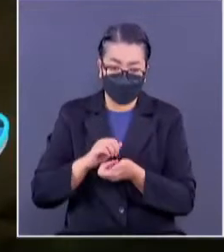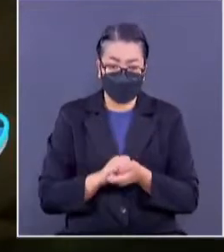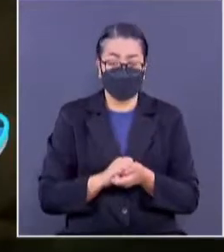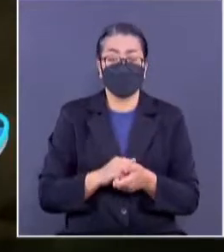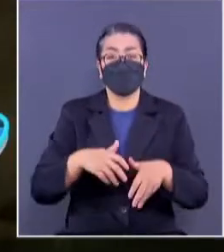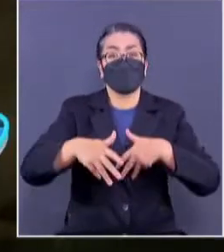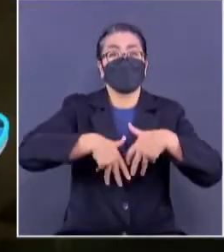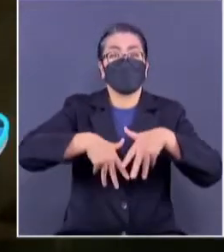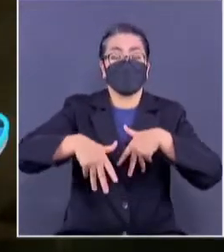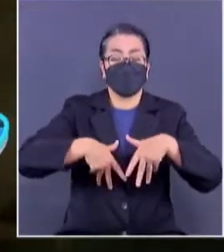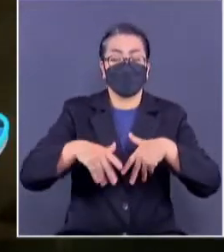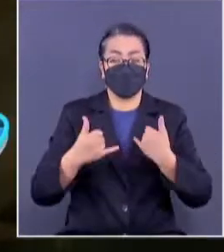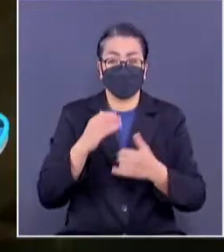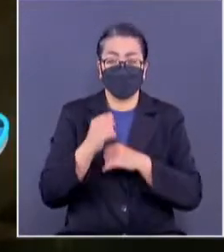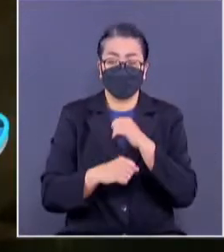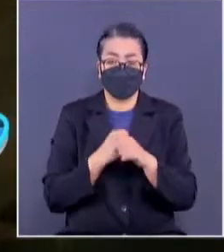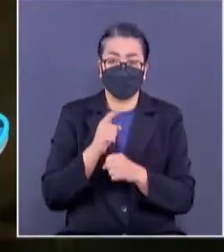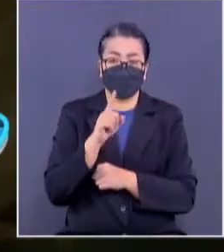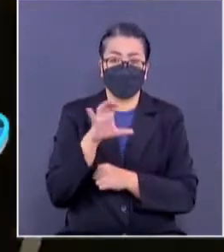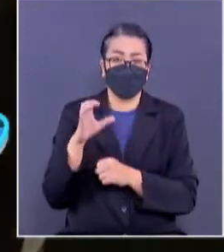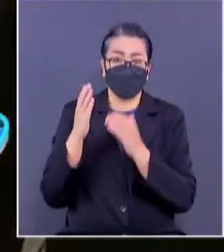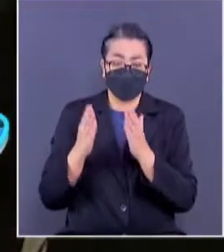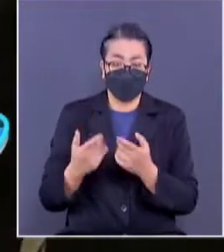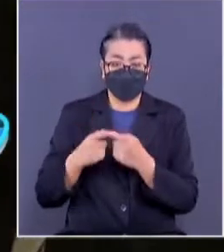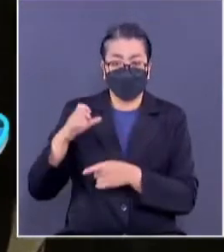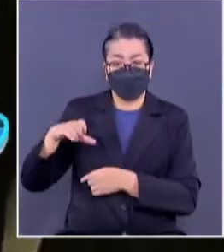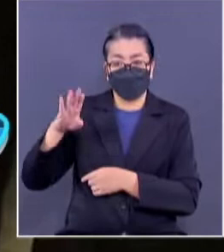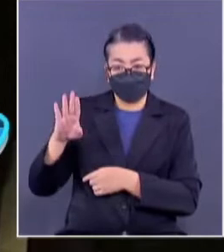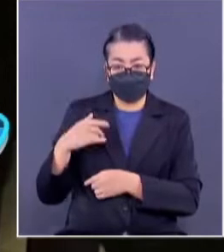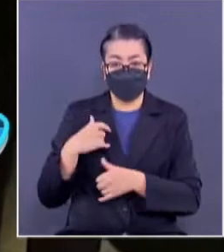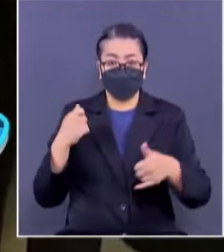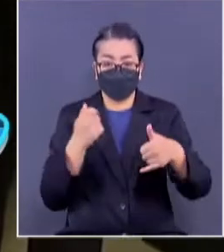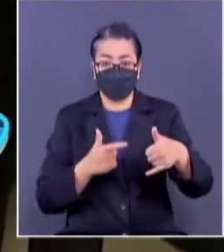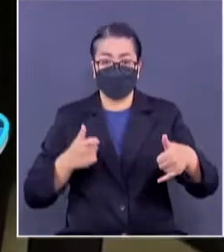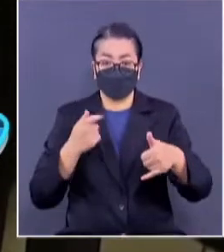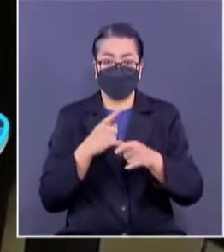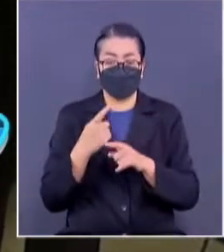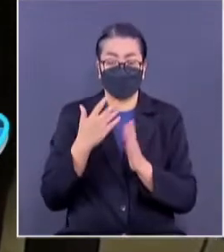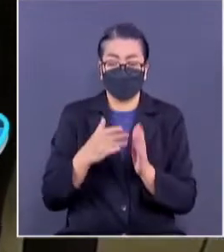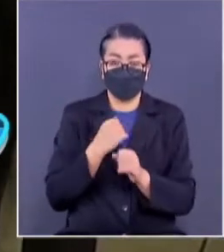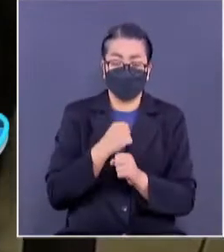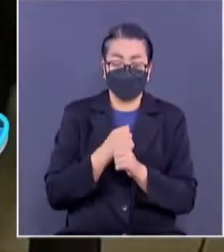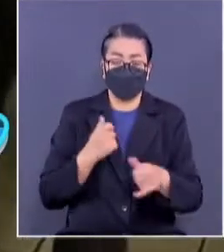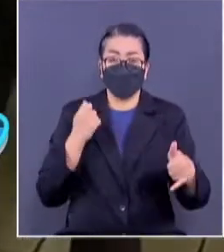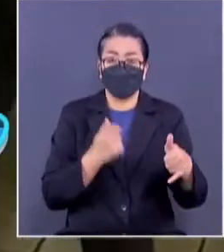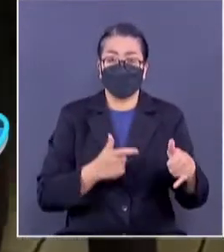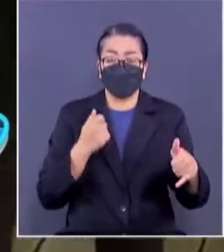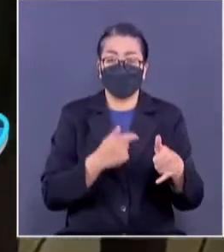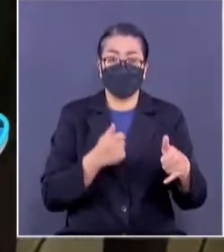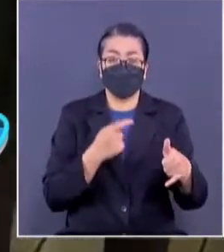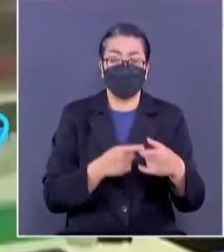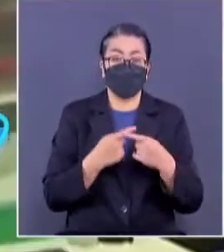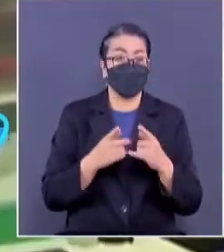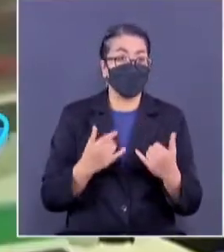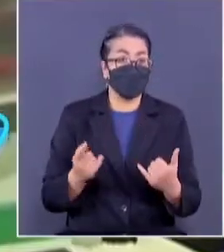ครับแต่ว่าอย่างไรก็ตามช่วงที่เป็นสาขาชั่วคราวเนี่ยบริษัทบอกว่ายังคงจ่ายค่าจ้างให้กับพนักงานอยู่นะฮะแล้วก็